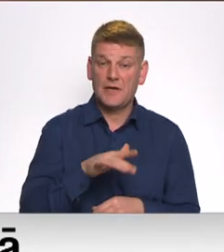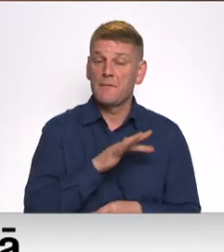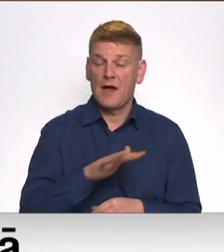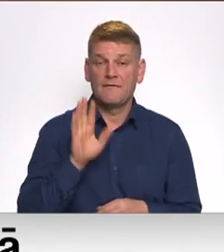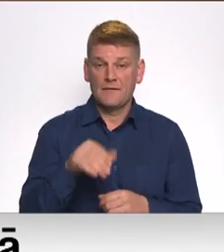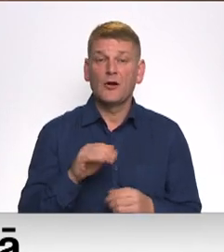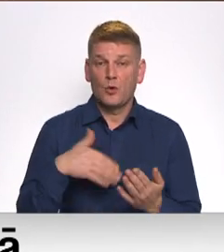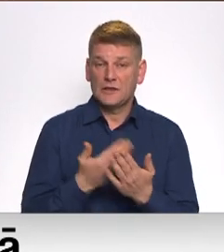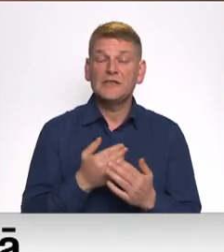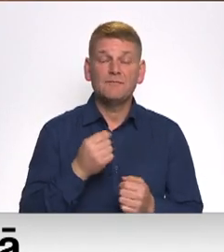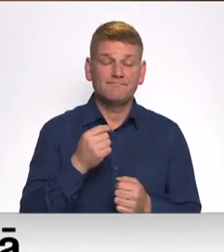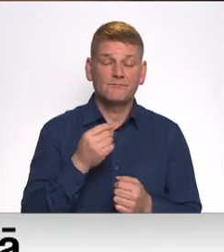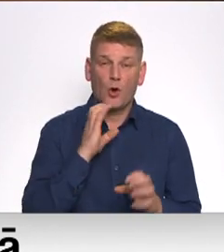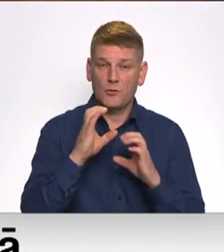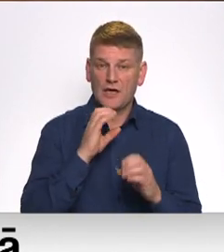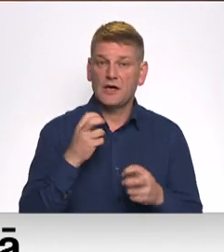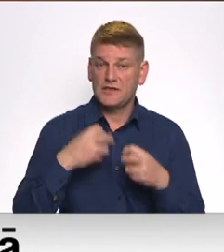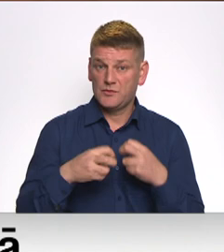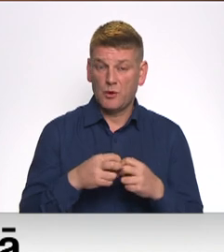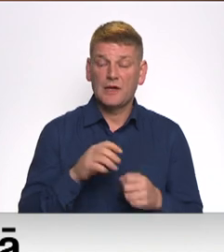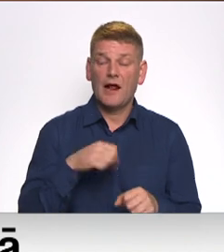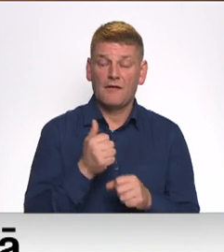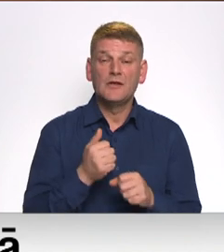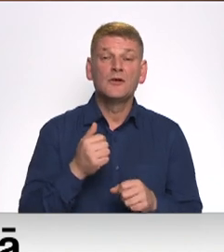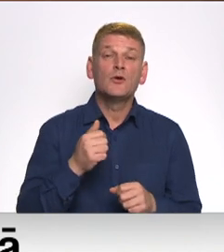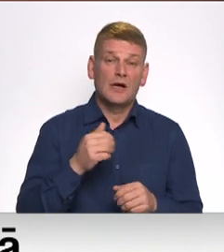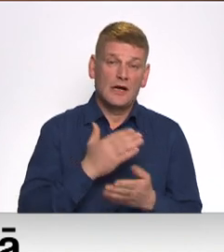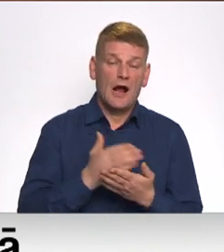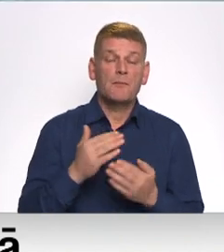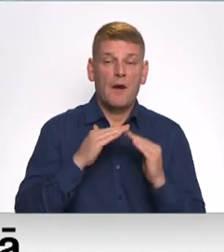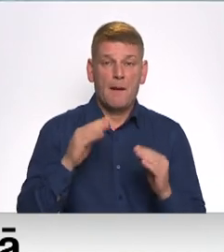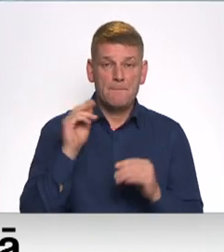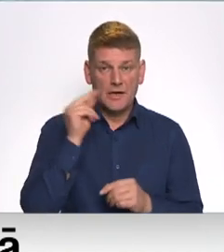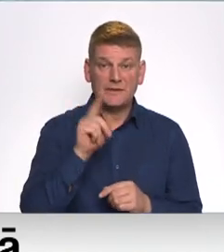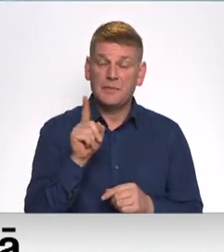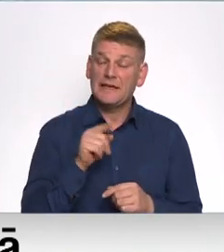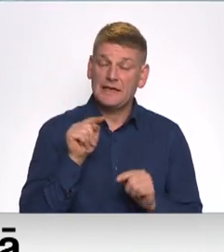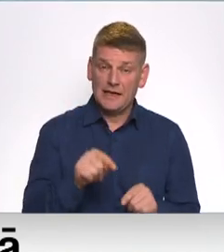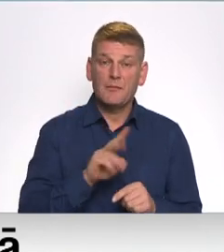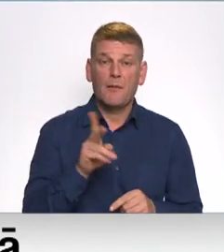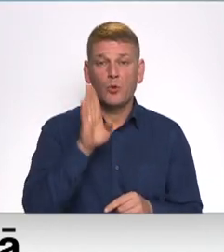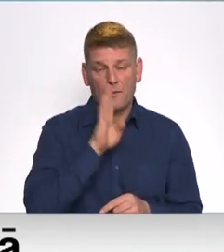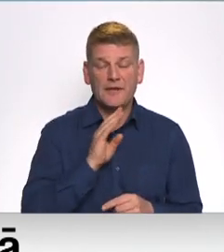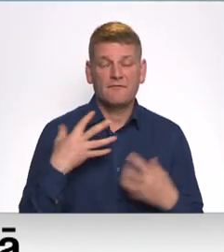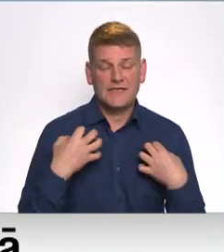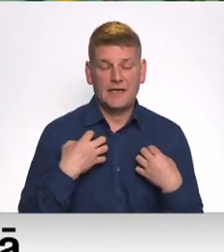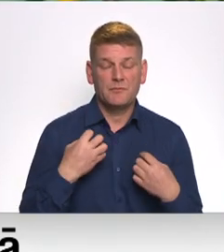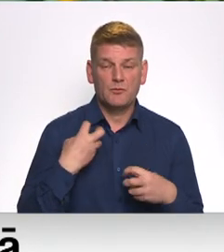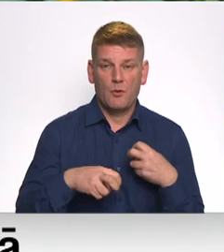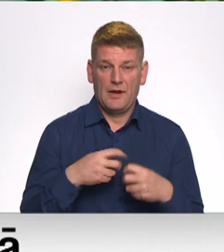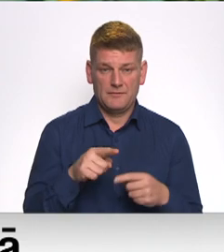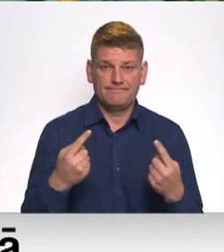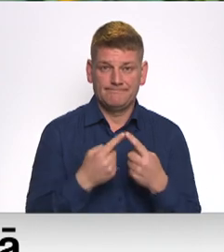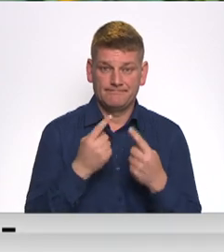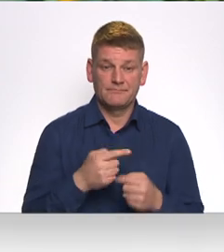rosināt komunikācijas problēmas. Galvenokārt mājmācība ir piemērota tiem, kam ir nopietnas veselības problēmas. Mēs